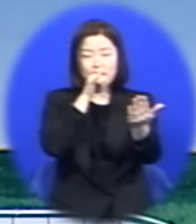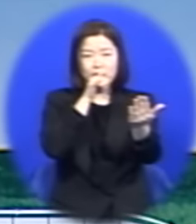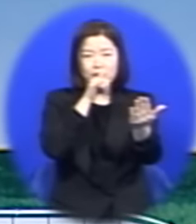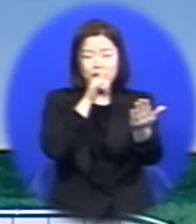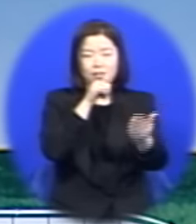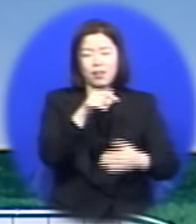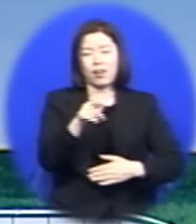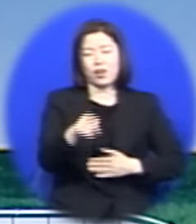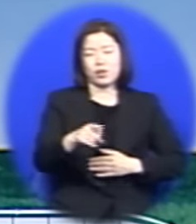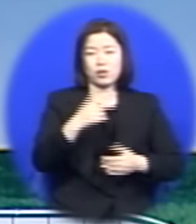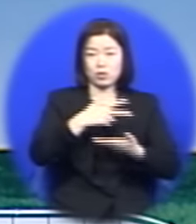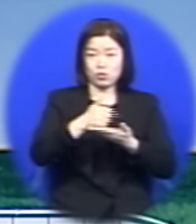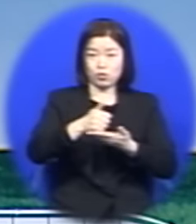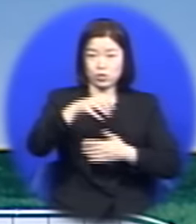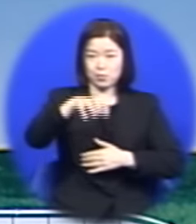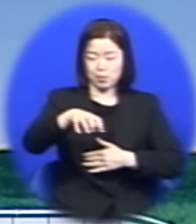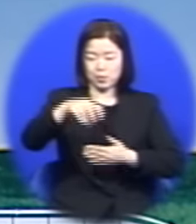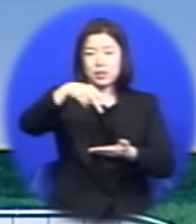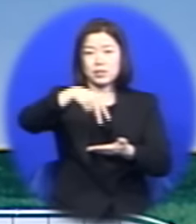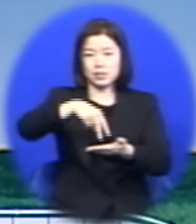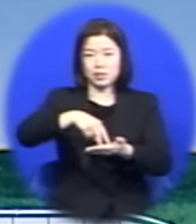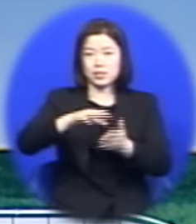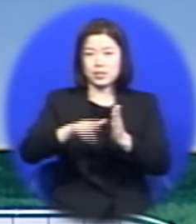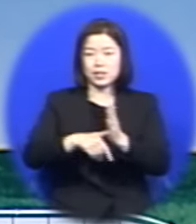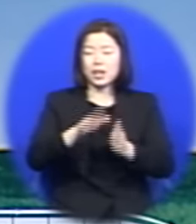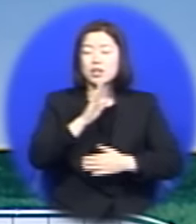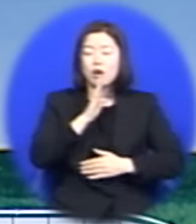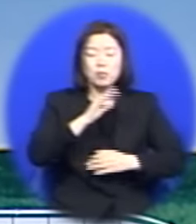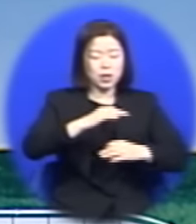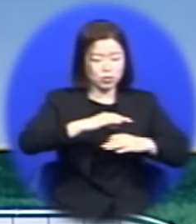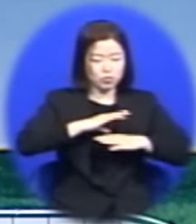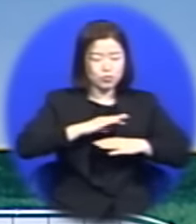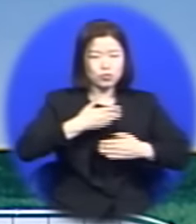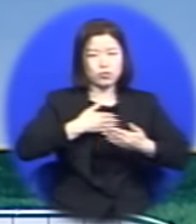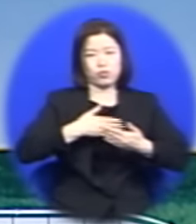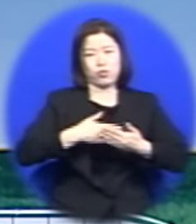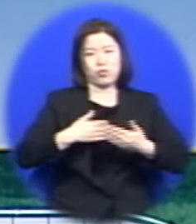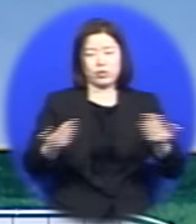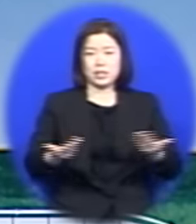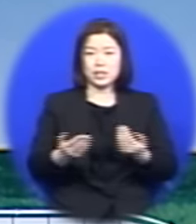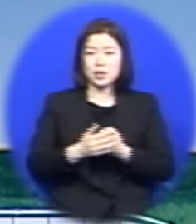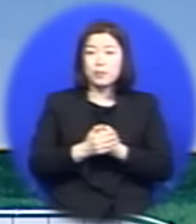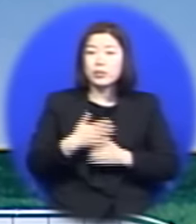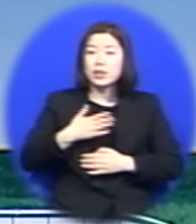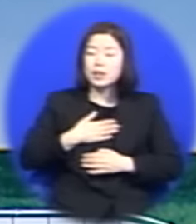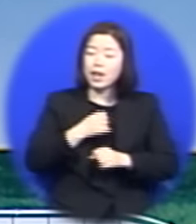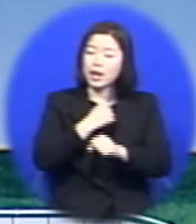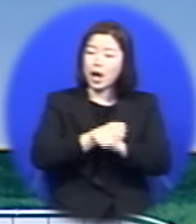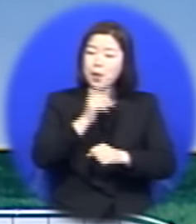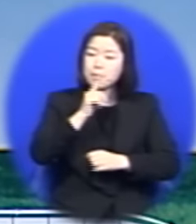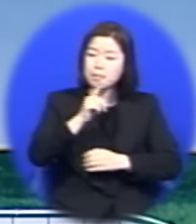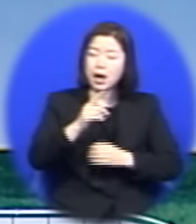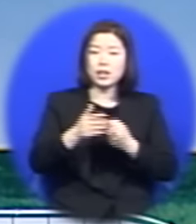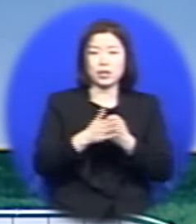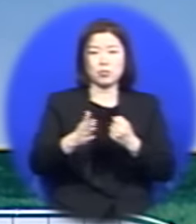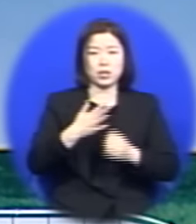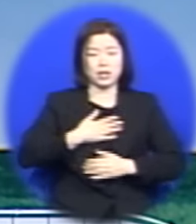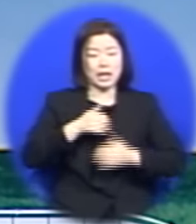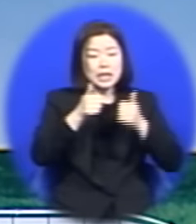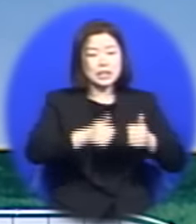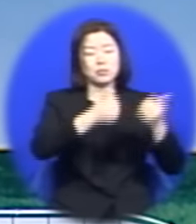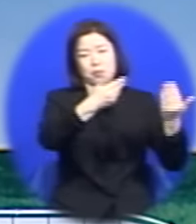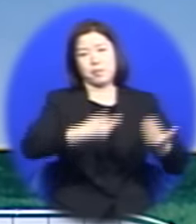그건 주님 앞에 섰을 때 정말 두려운 것입니다. 내가 한 말로 인하여 내가 심판을 받는